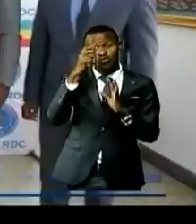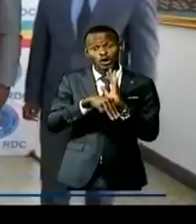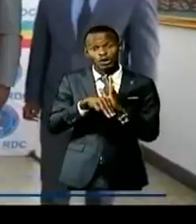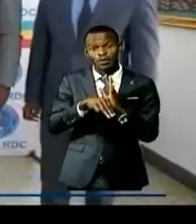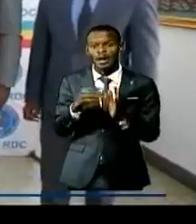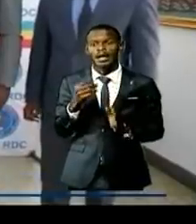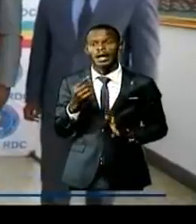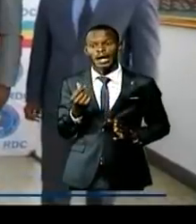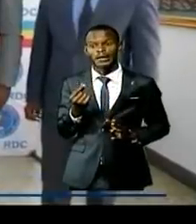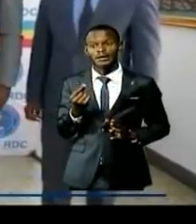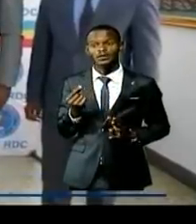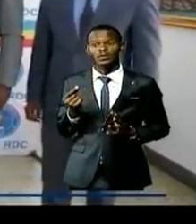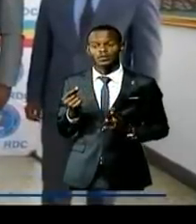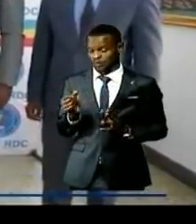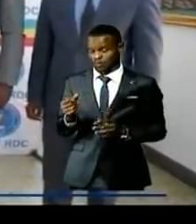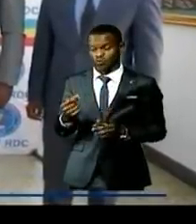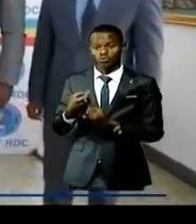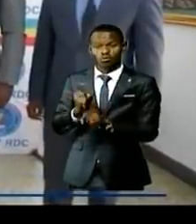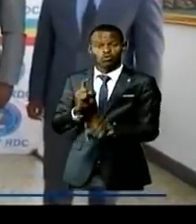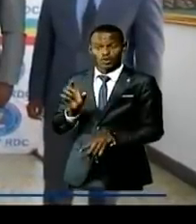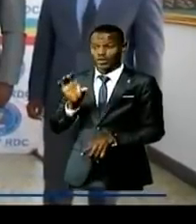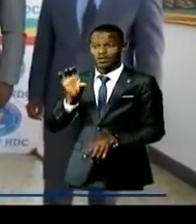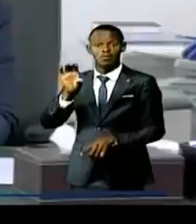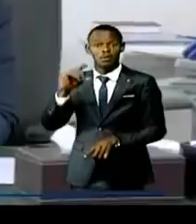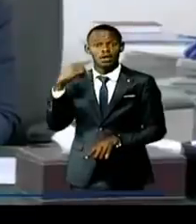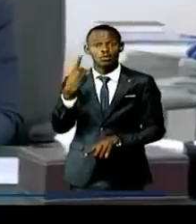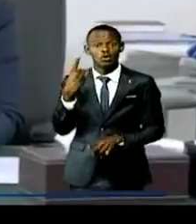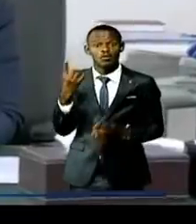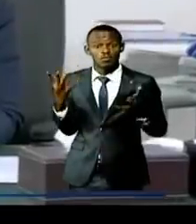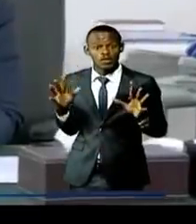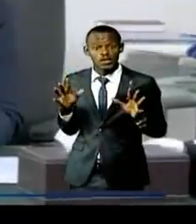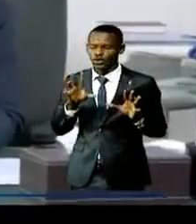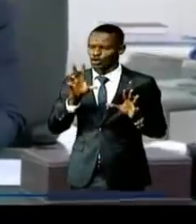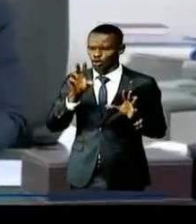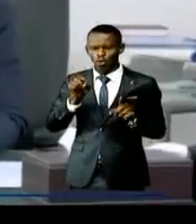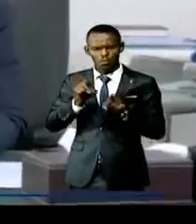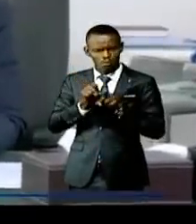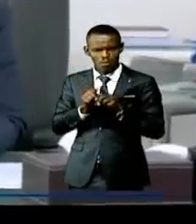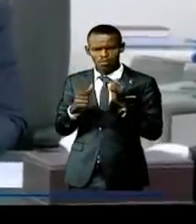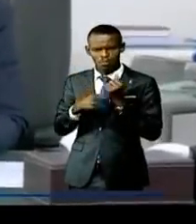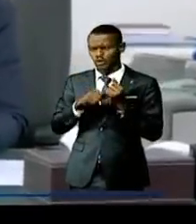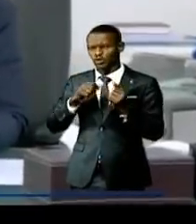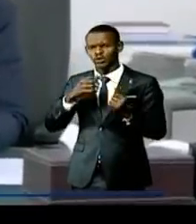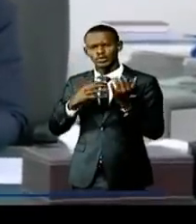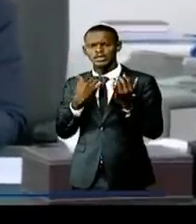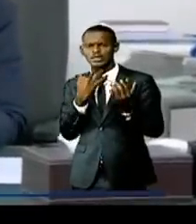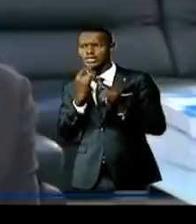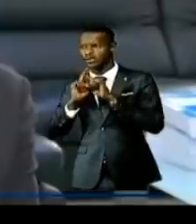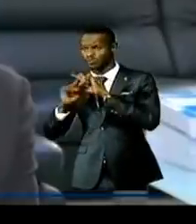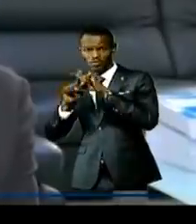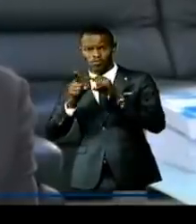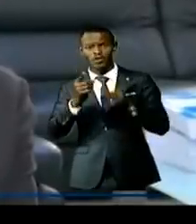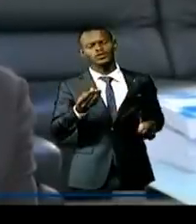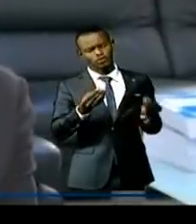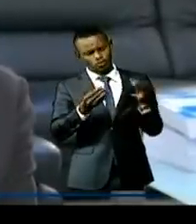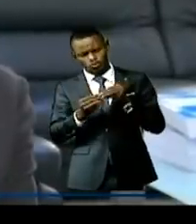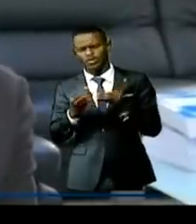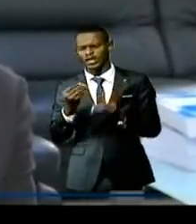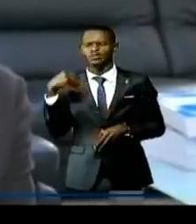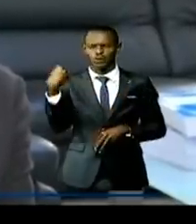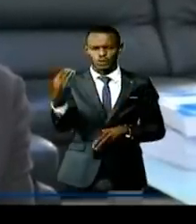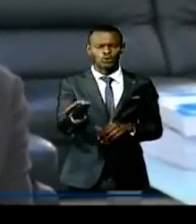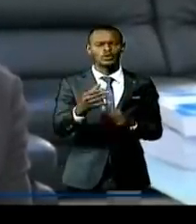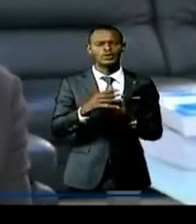privé, donc de mettre en place des partenariats publics-privés. Le président du Sénat a rassuré le représentant de cette banque sur